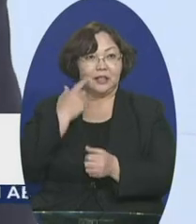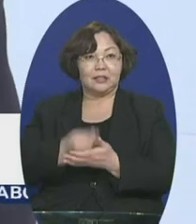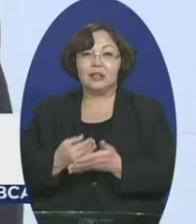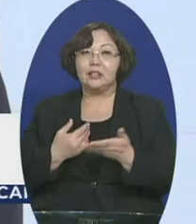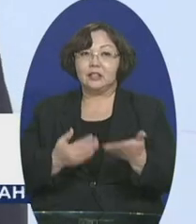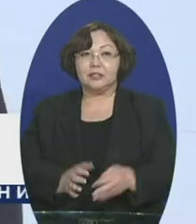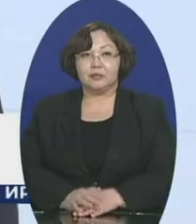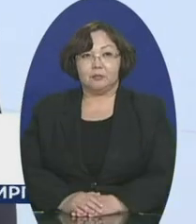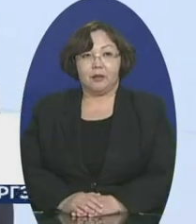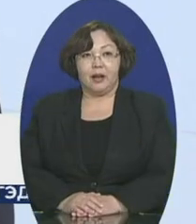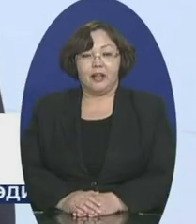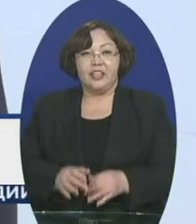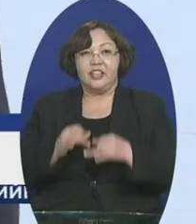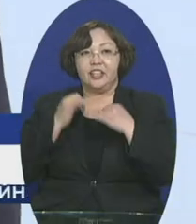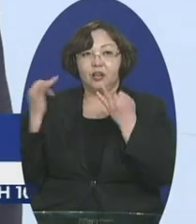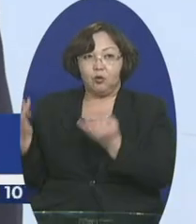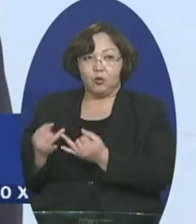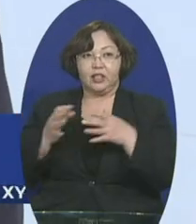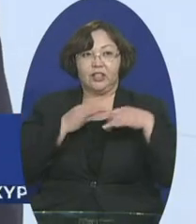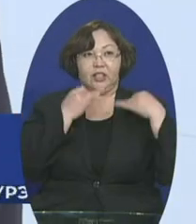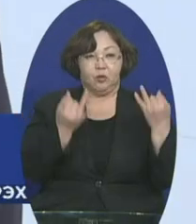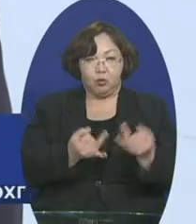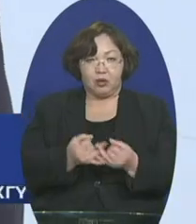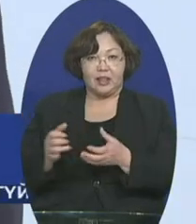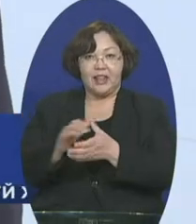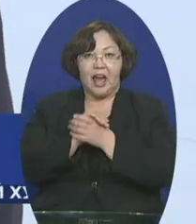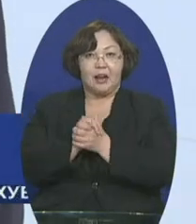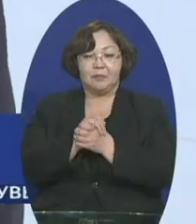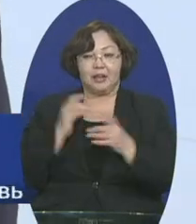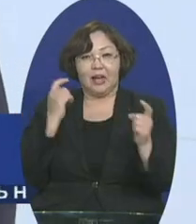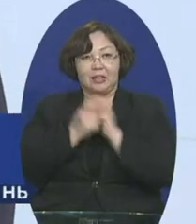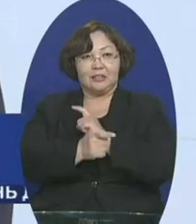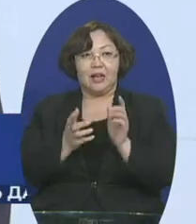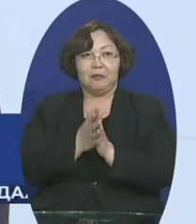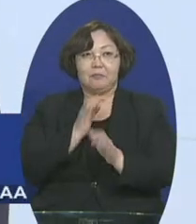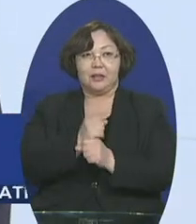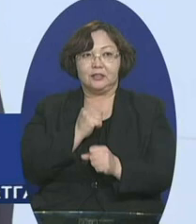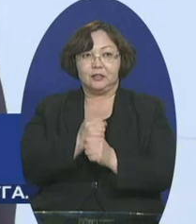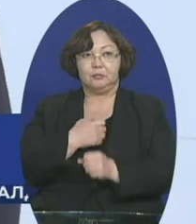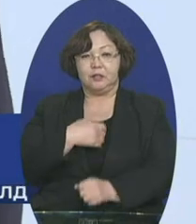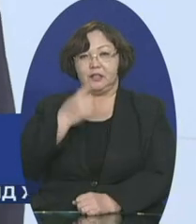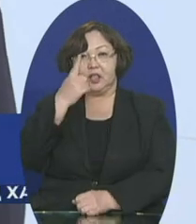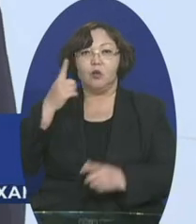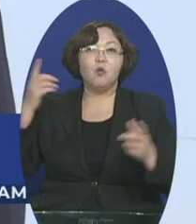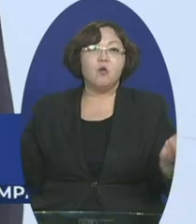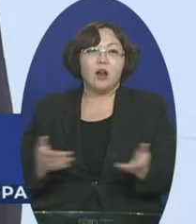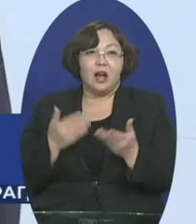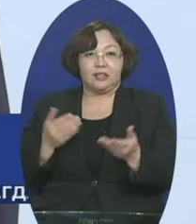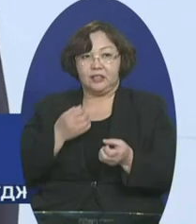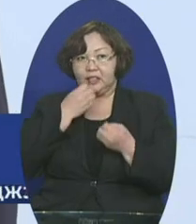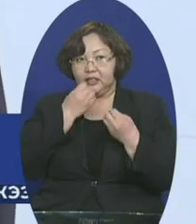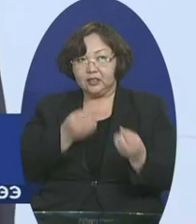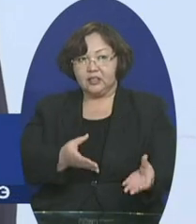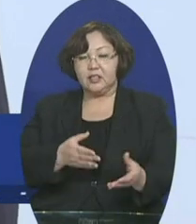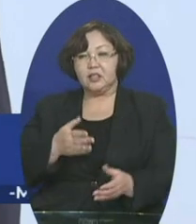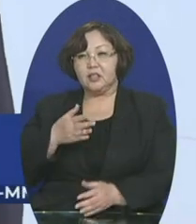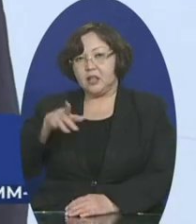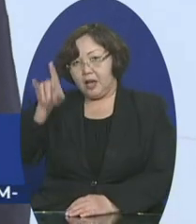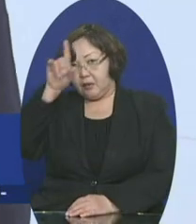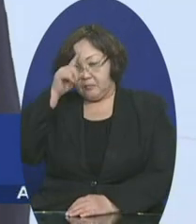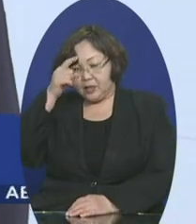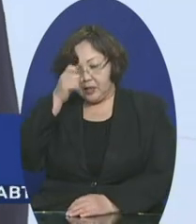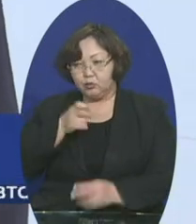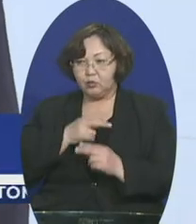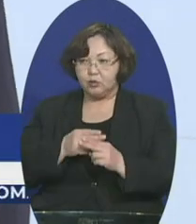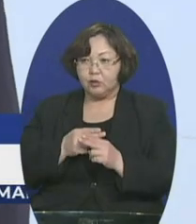Хоёр парламентын найрамдлын ажлын хүрээнд бас миний хувьд бас нэг уриалга гаргалгалаа. Энэ бол одоо эрүүл мэндийн салбар дард иргэдийн